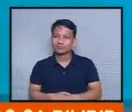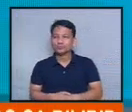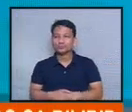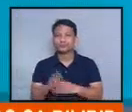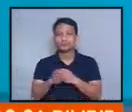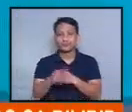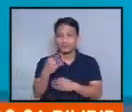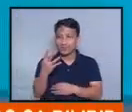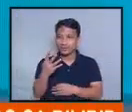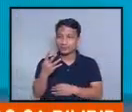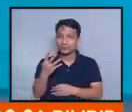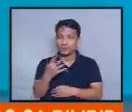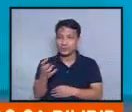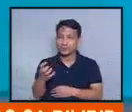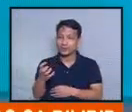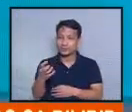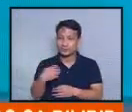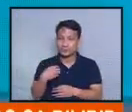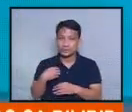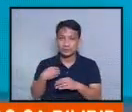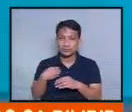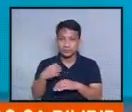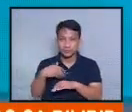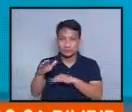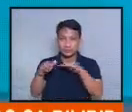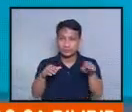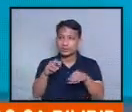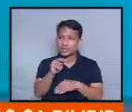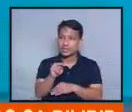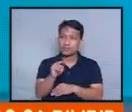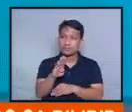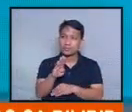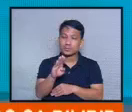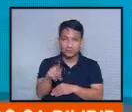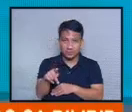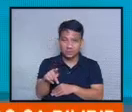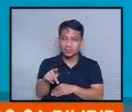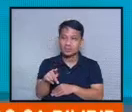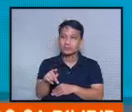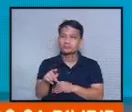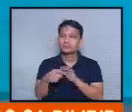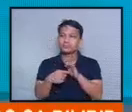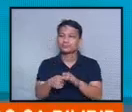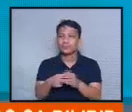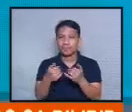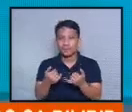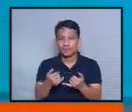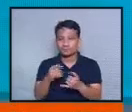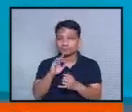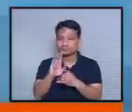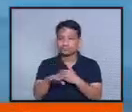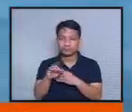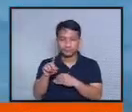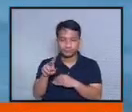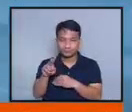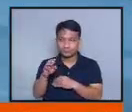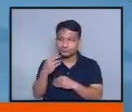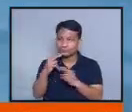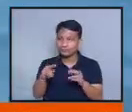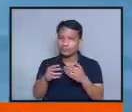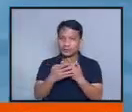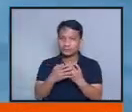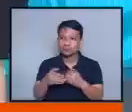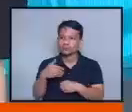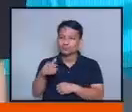Halos 400 pulis ang itinalaga ng NCRPO sa New Bilibid Prison. Alamin ang iba pang detalye sa Balita 123 ni Chang Marks. Chang